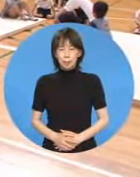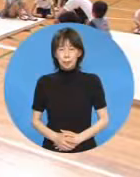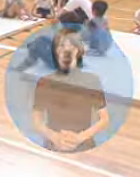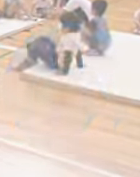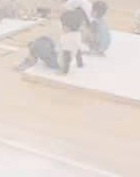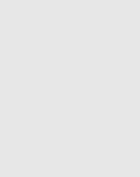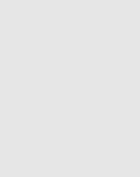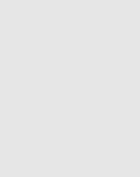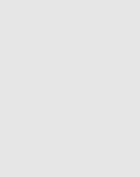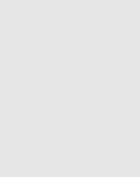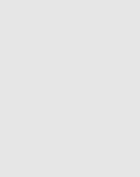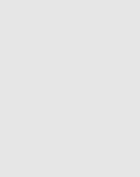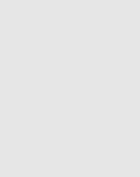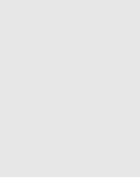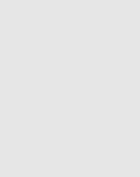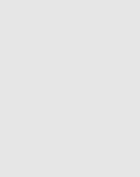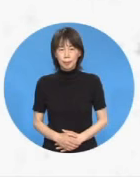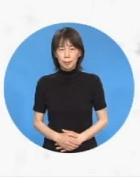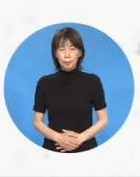ください